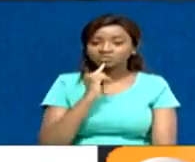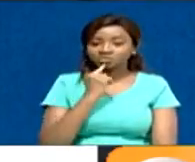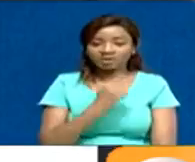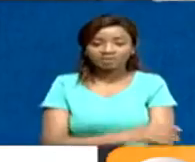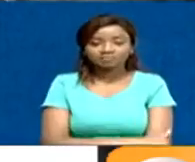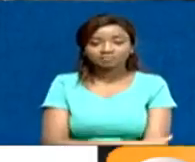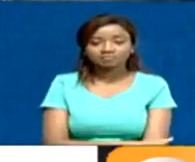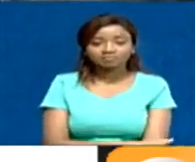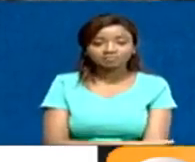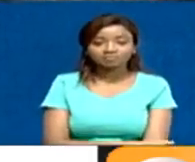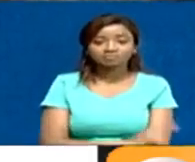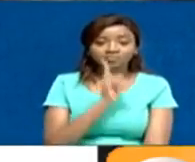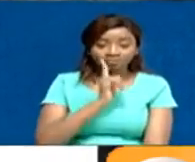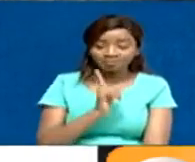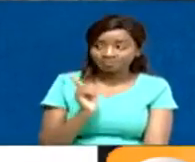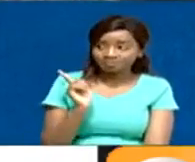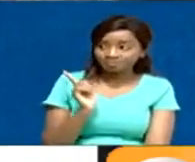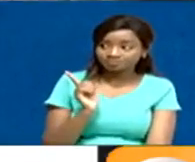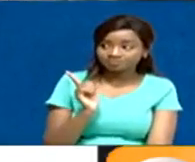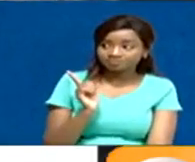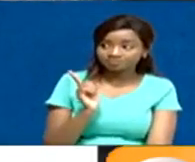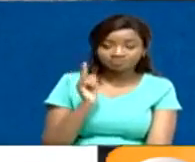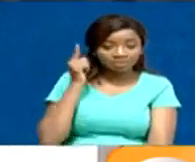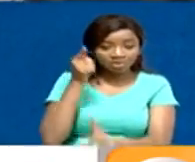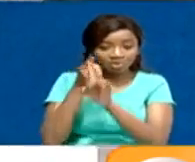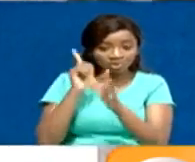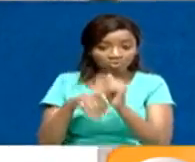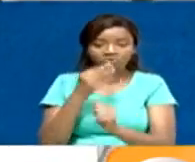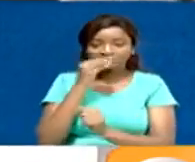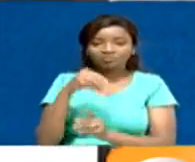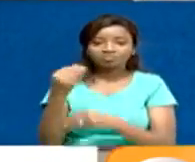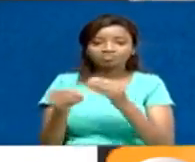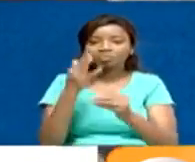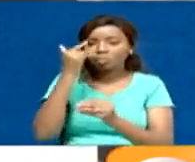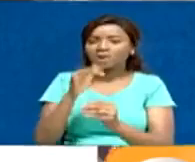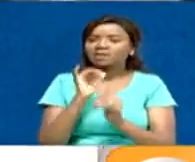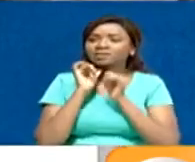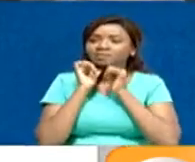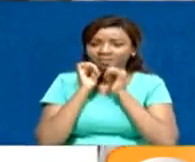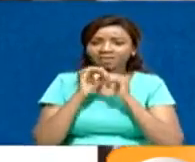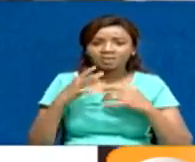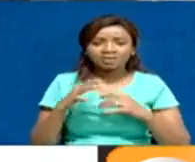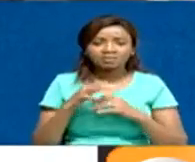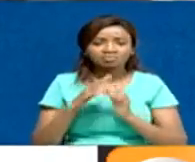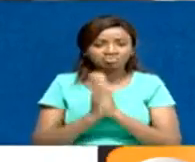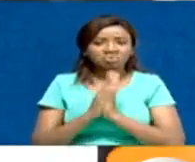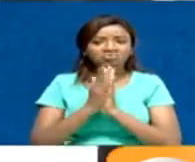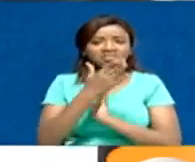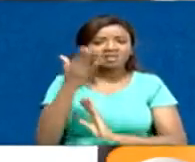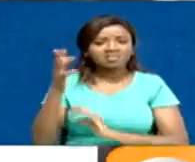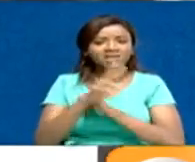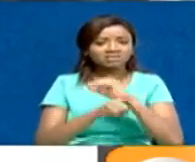Turkana. Punda hawa wamekusanyika hapa kwa malisho baada ya wizi wa punda kukithiri hapa kwa muda wa miezi